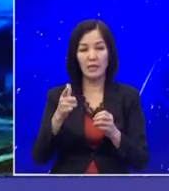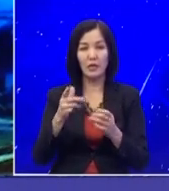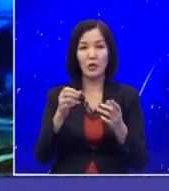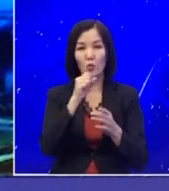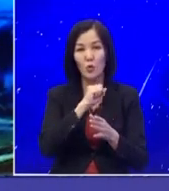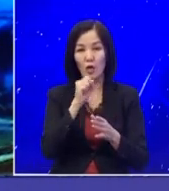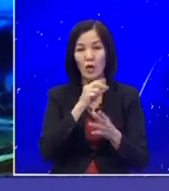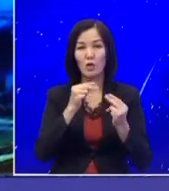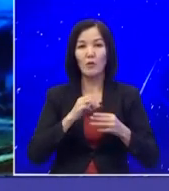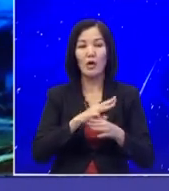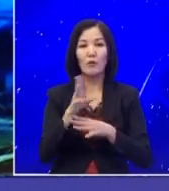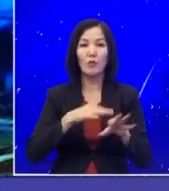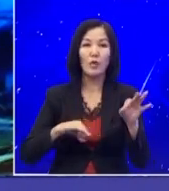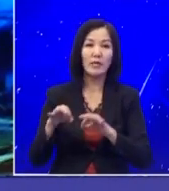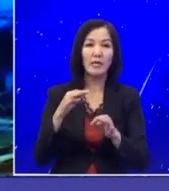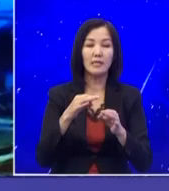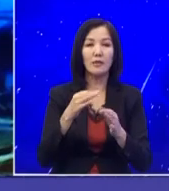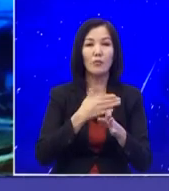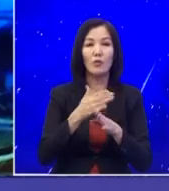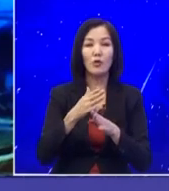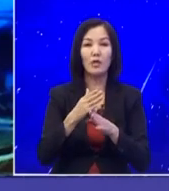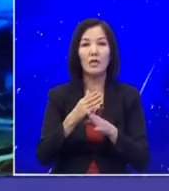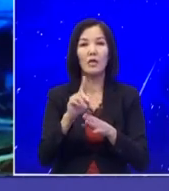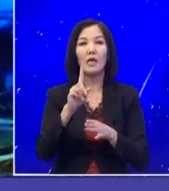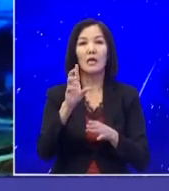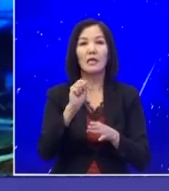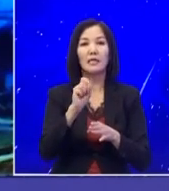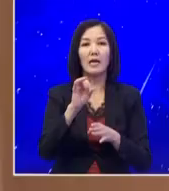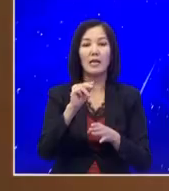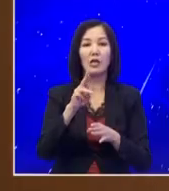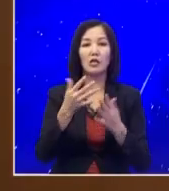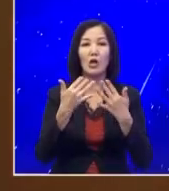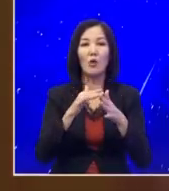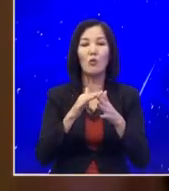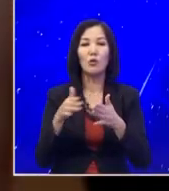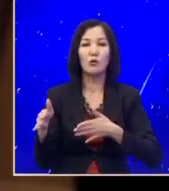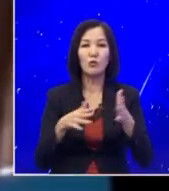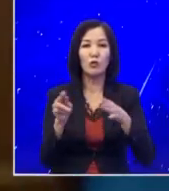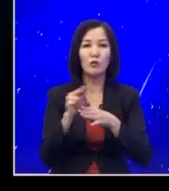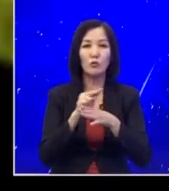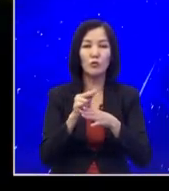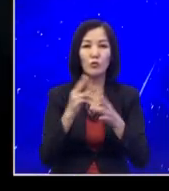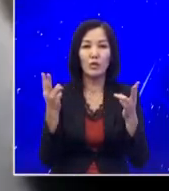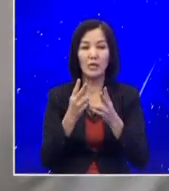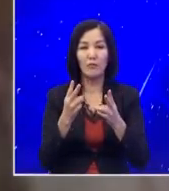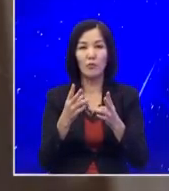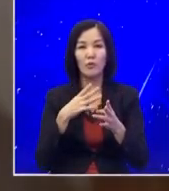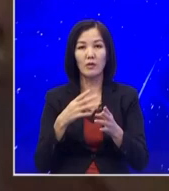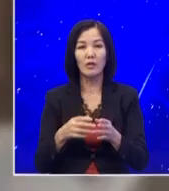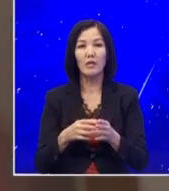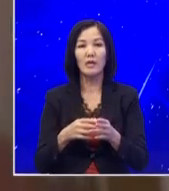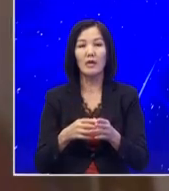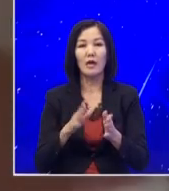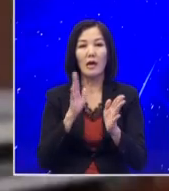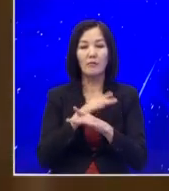жол картасы бағдарламасы шеңберінде бөлінген қаражатқа Заречный ауылдық округінің жолдарын жөндеу өту керек